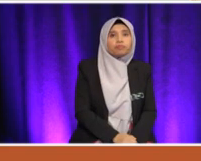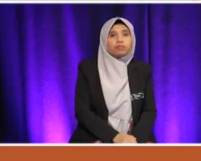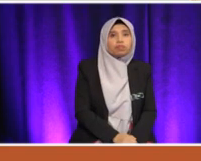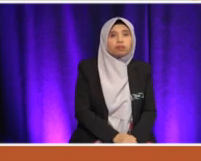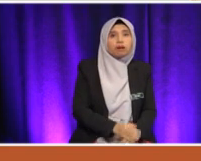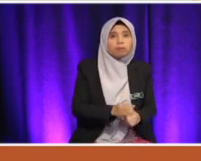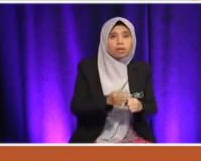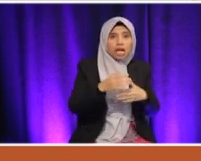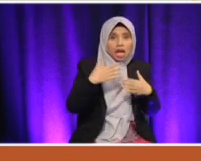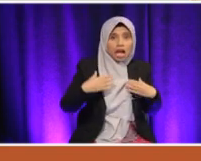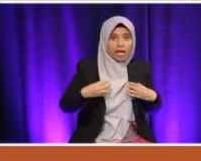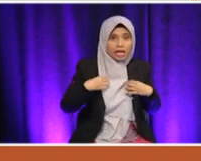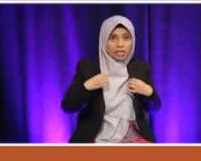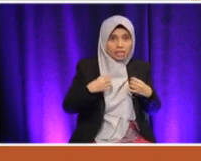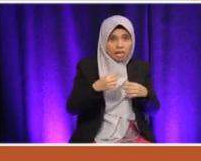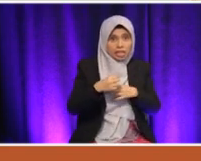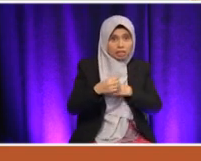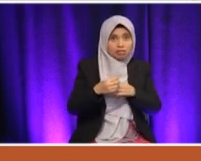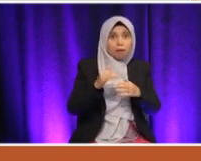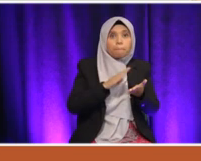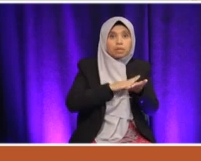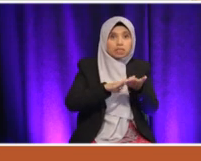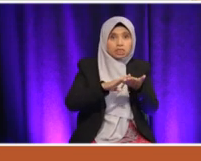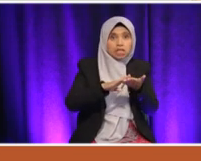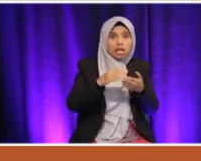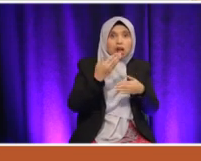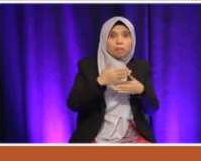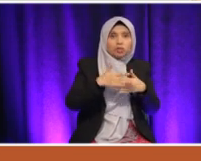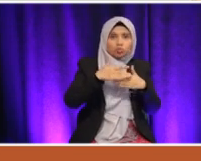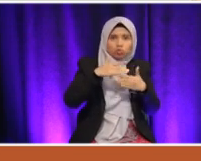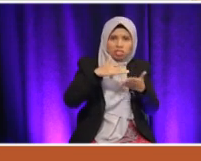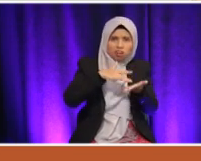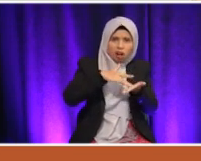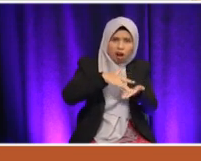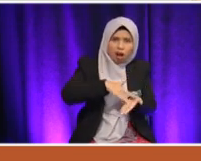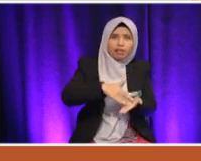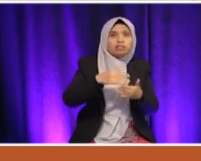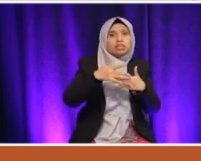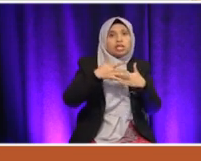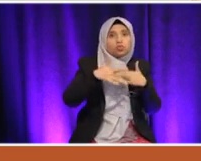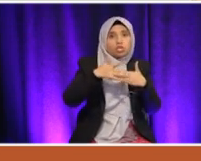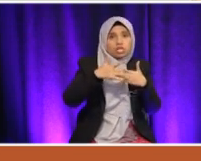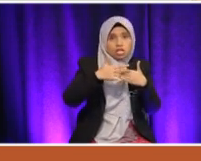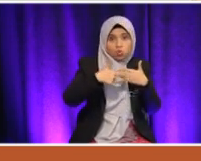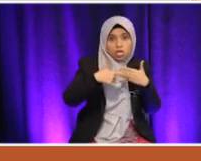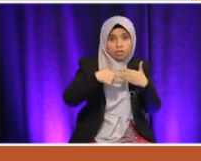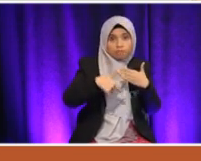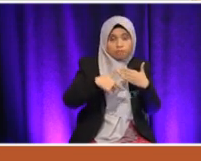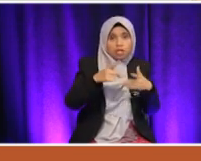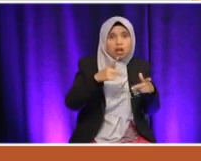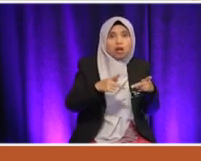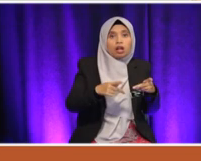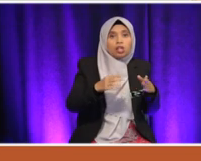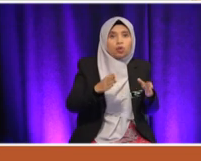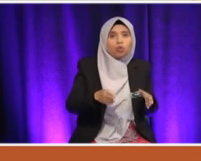bersih kemudian tekan kawasan Luke menggunakan jari selama 5 hingga 10 menit tapi kalau warga emas tuh